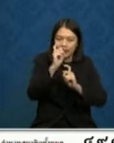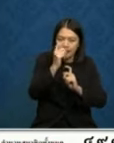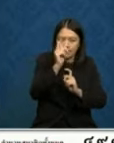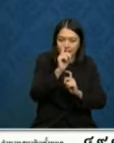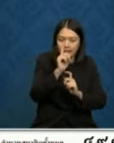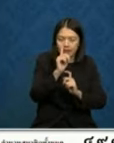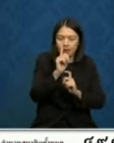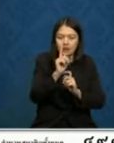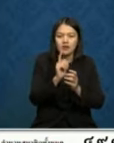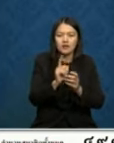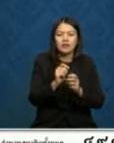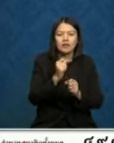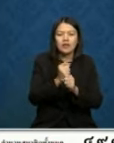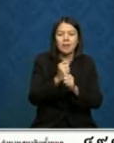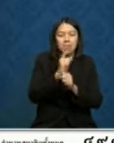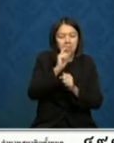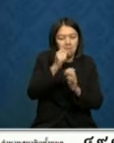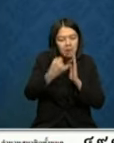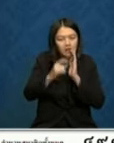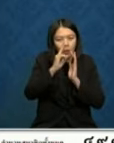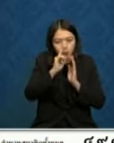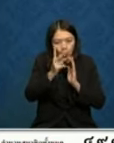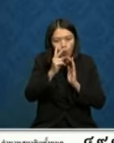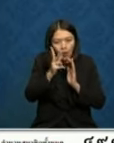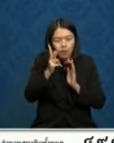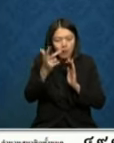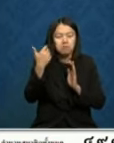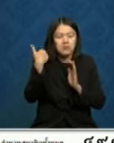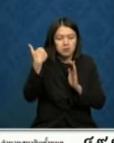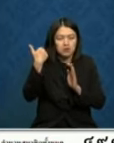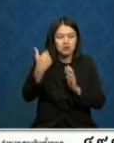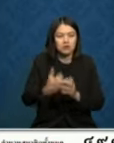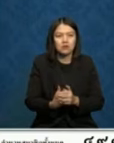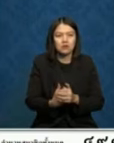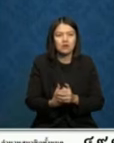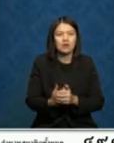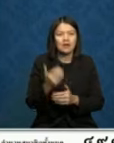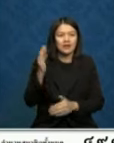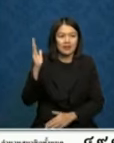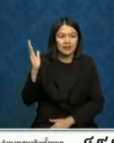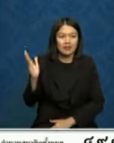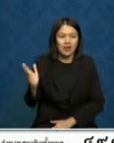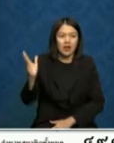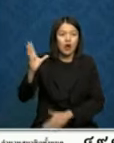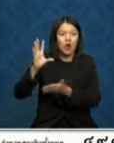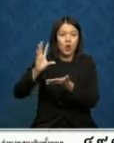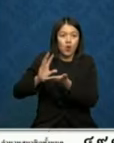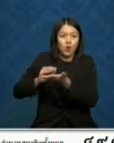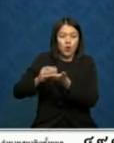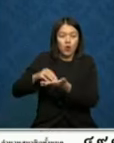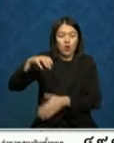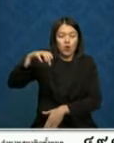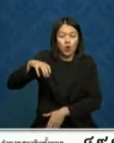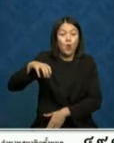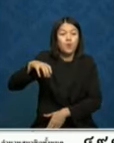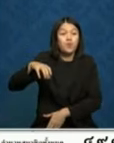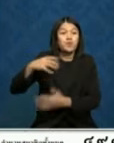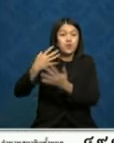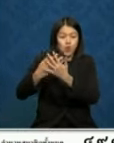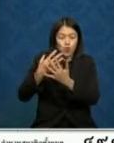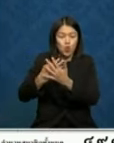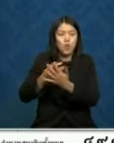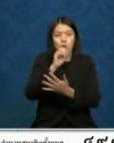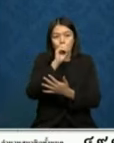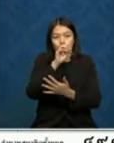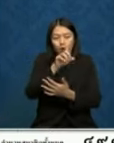ทำให้เกิดอัตราการกระทำความผิดซ้ำสูงขึ้นเรื่อยๆนะคะและจากสไลด์ด้านบนค่ะเป็นข้อมูลของกรมราชทัณฑ์นะคะซึ่งราย